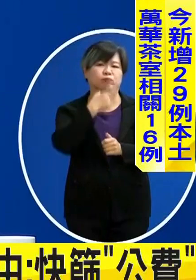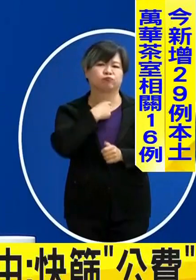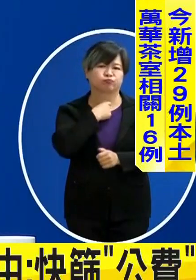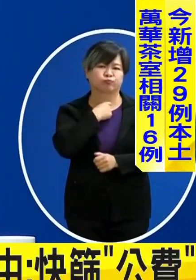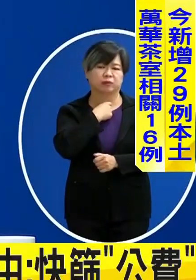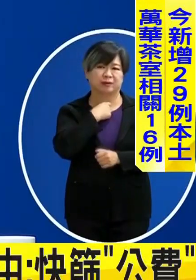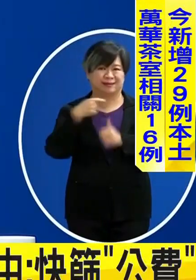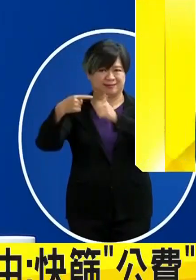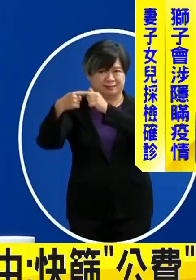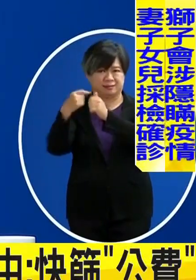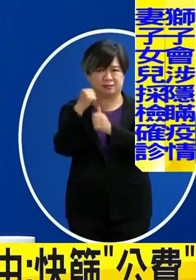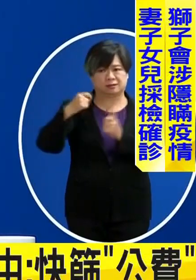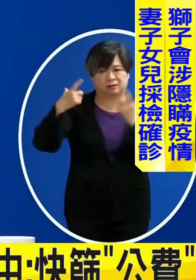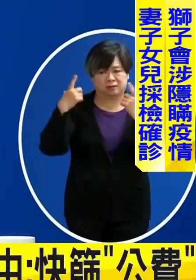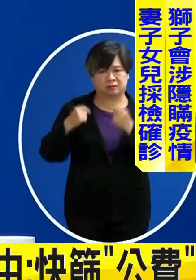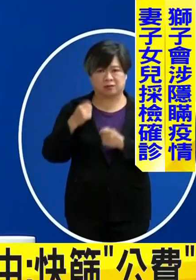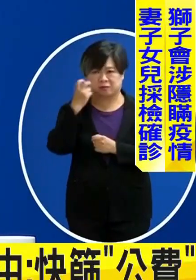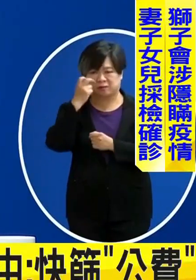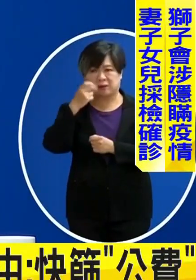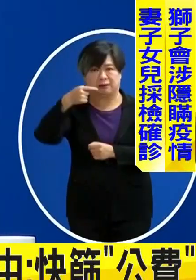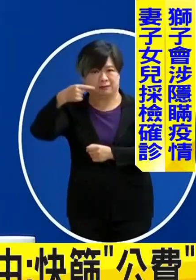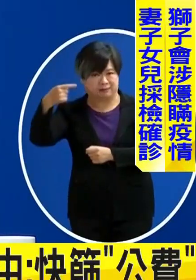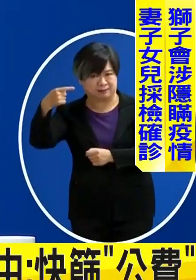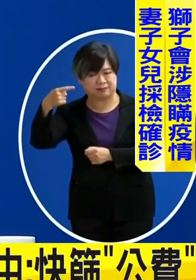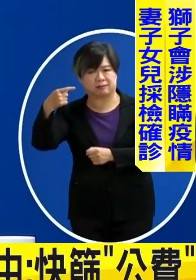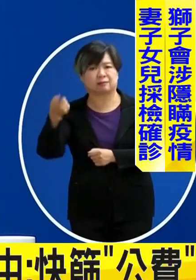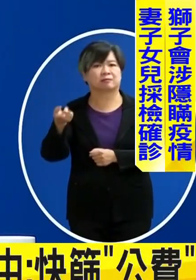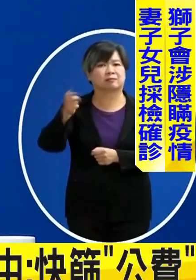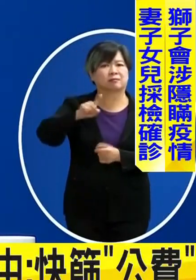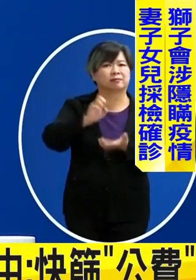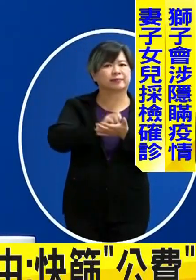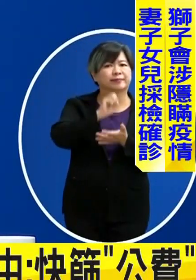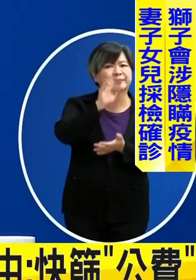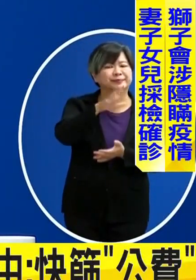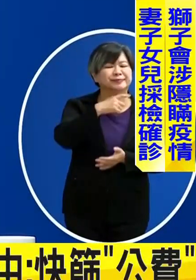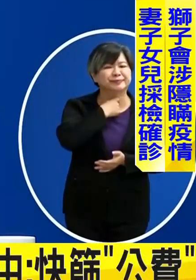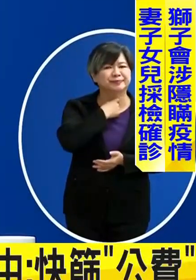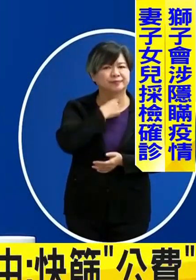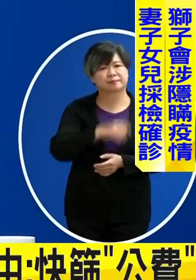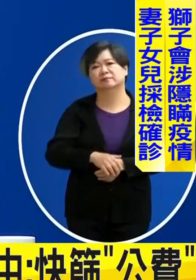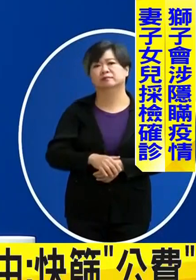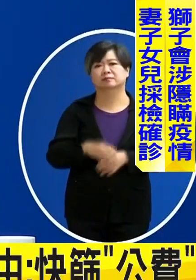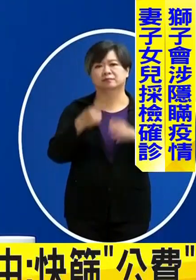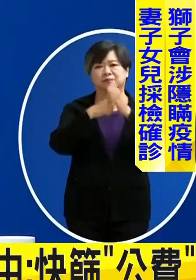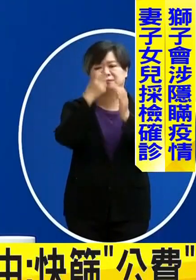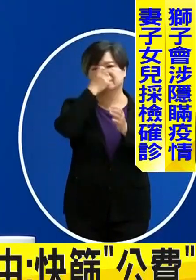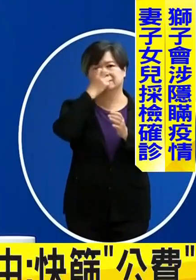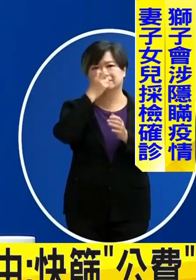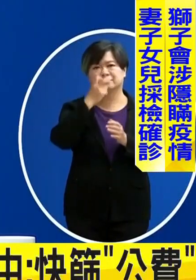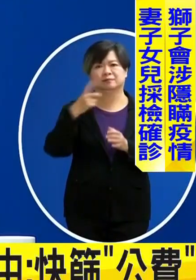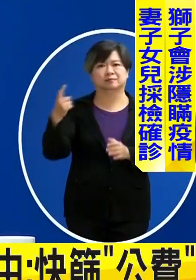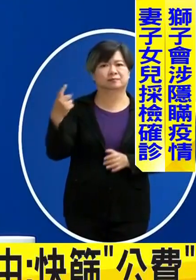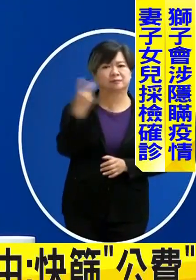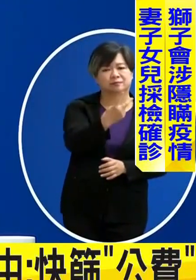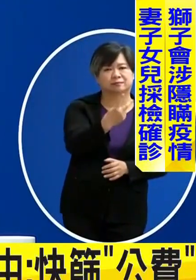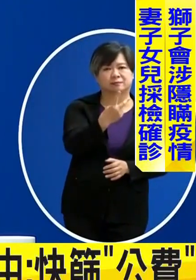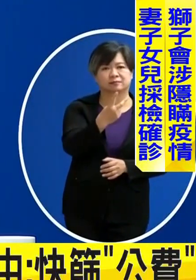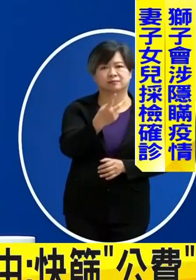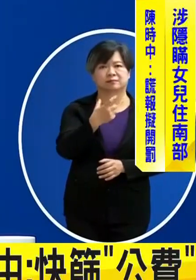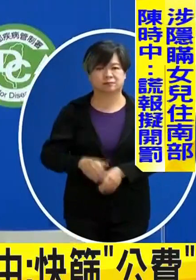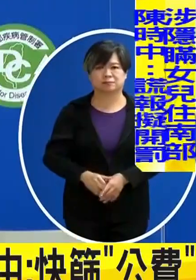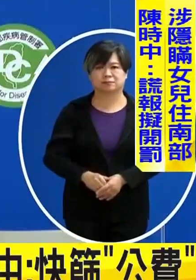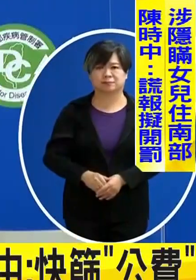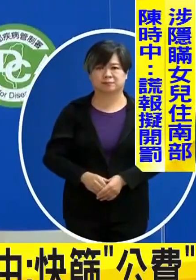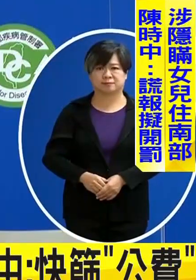个抗原快筛验了阴性之后，还是要通报由核酸检测再验一次。要做的话，就要